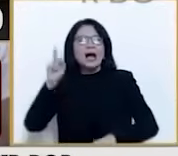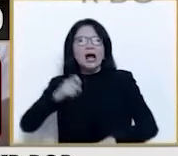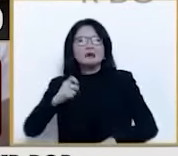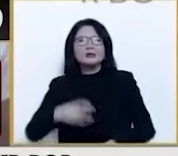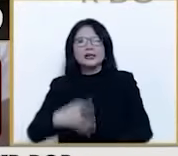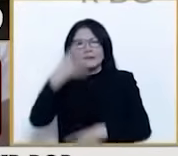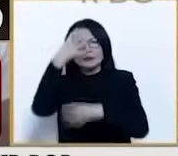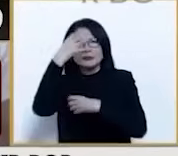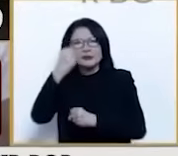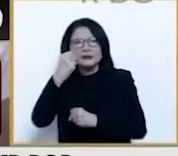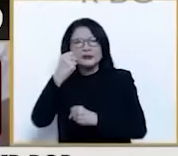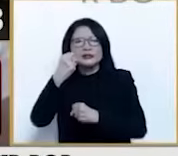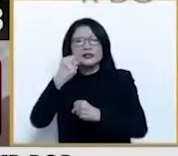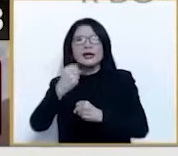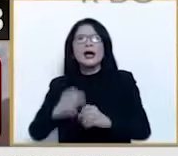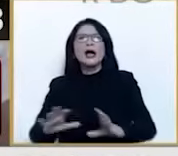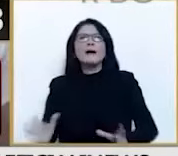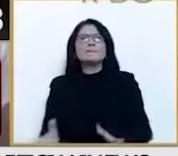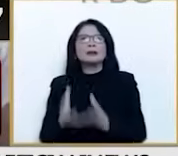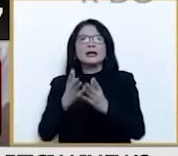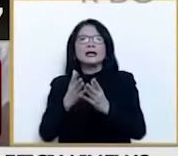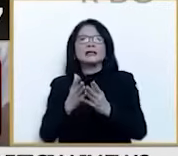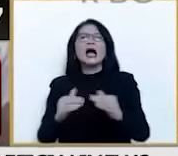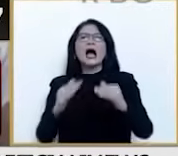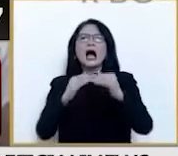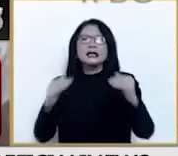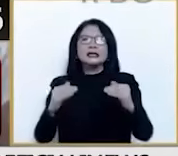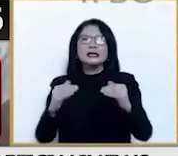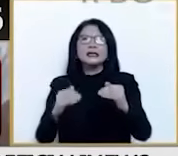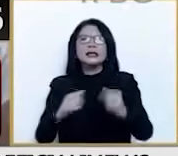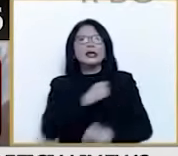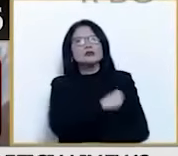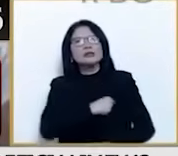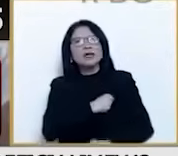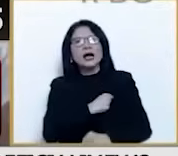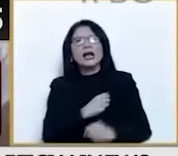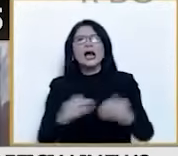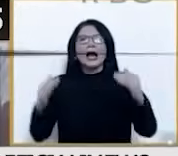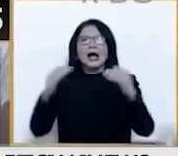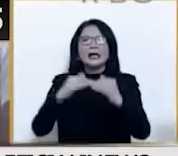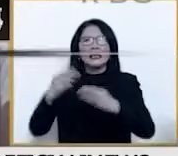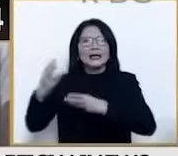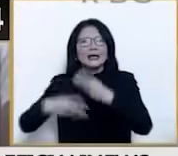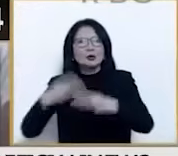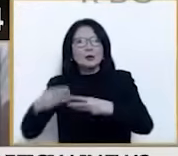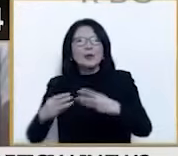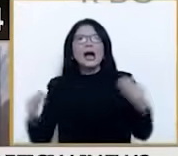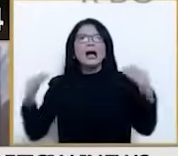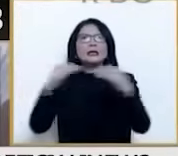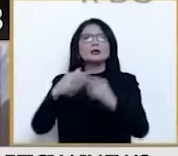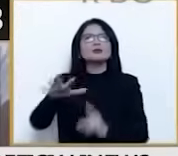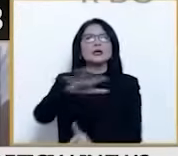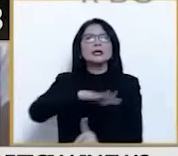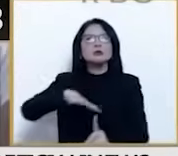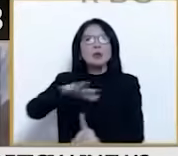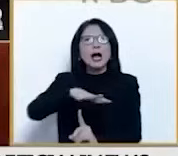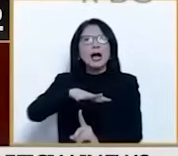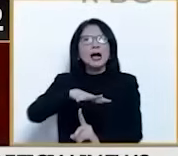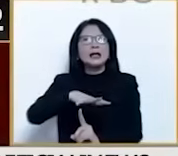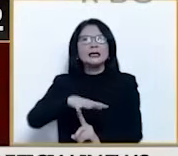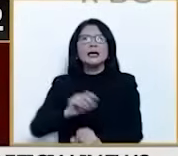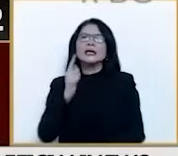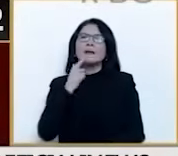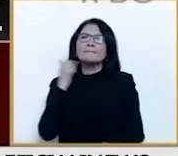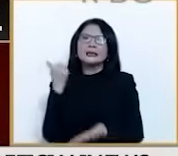prinsip sustainable development. Adil sosial, adil ekonomi, adil juga terhadap lingkungan. Maka kunci